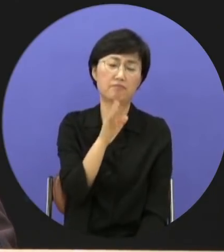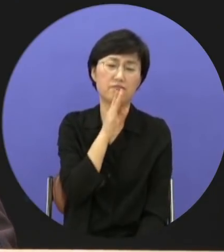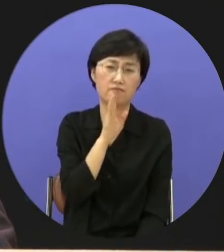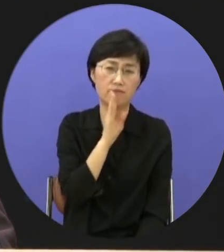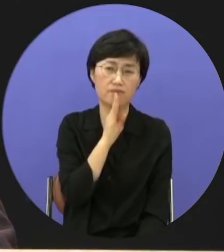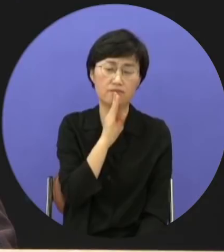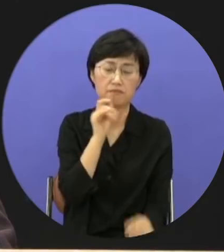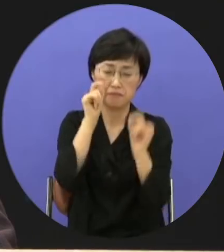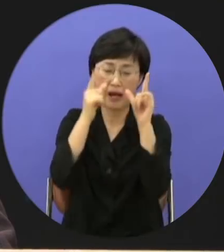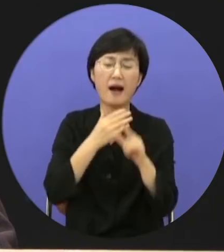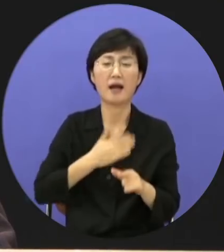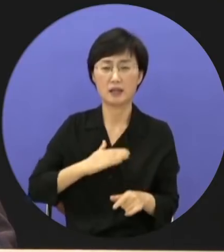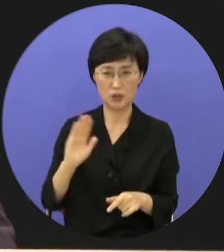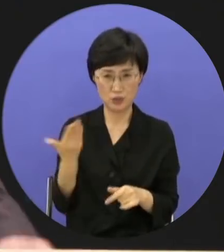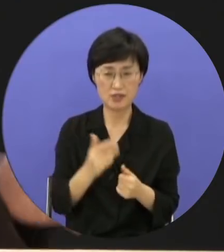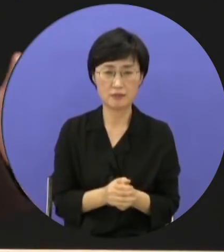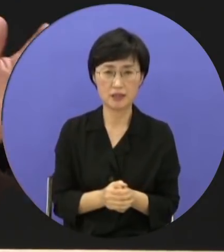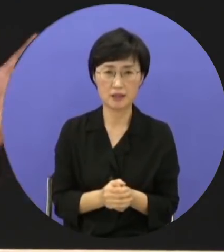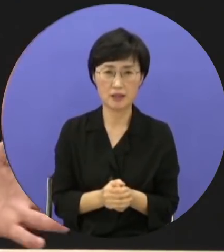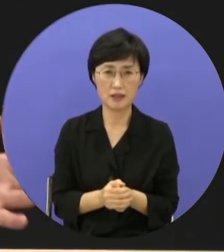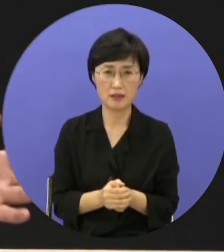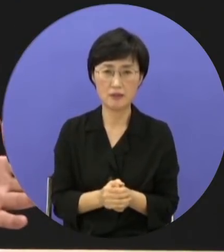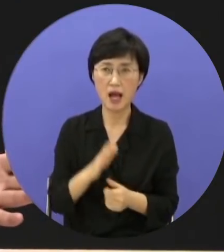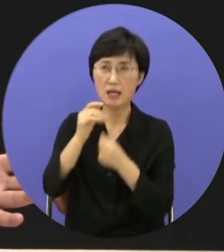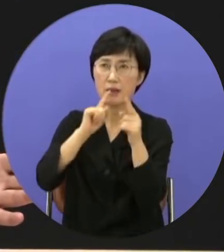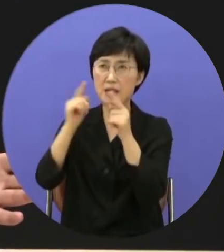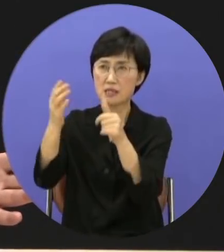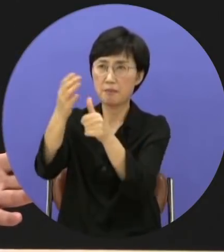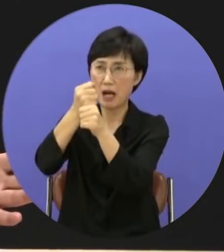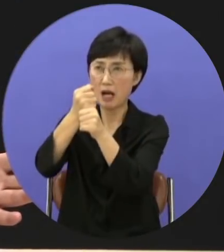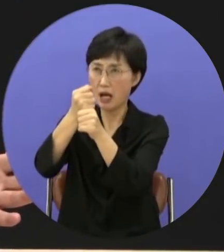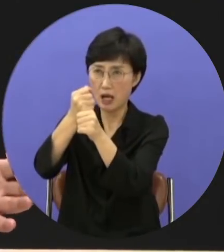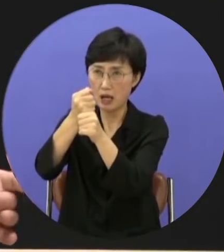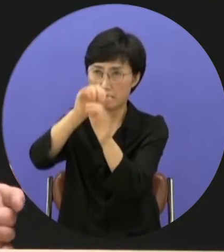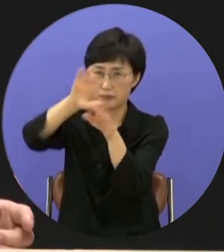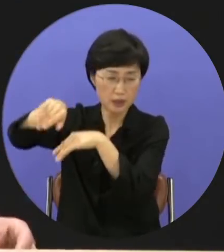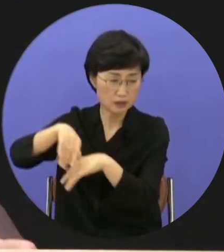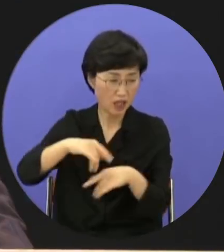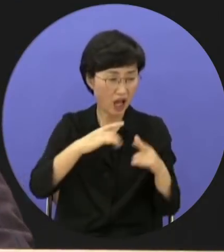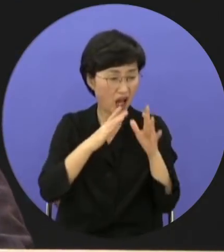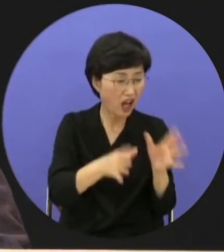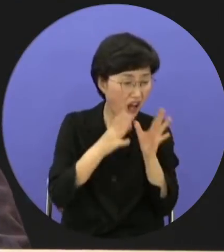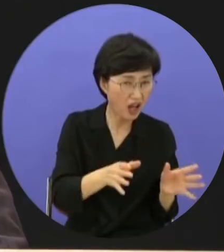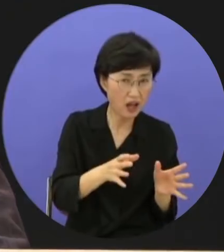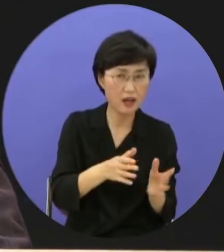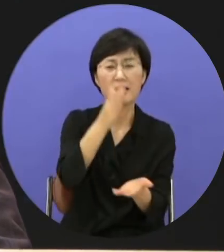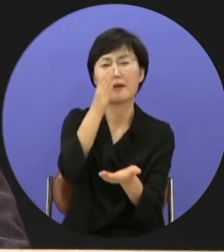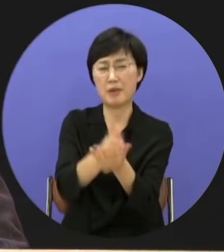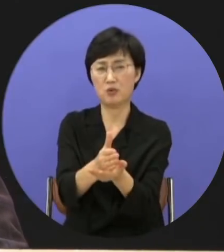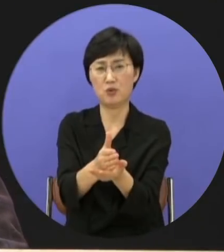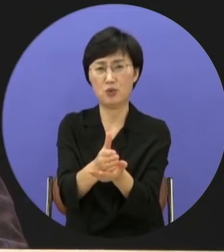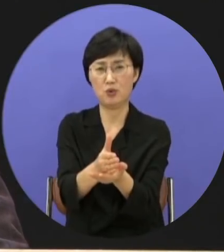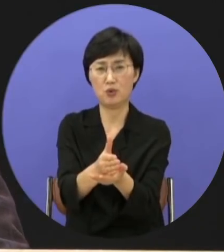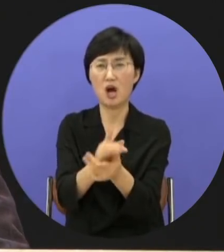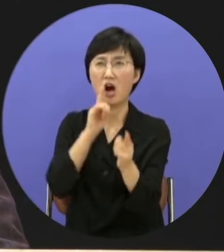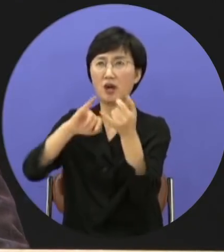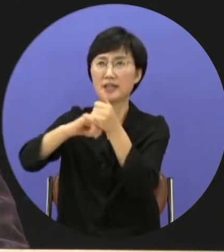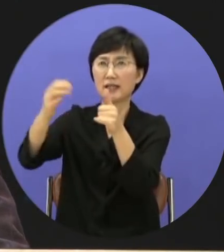do not hold on to God's word? 계속 속아요. 항상 크리스마스. We are constantly deceived, but for us, it is always